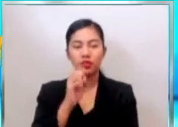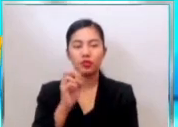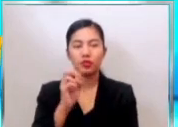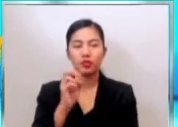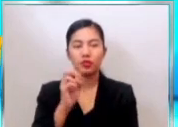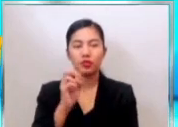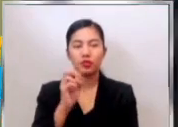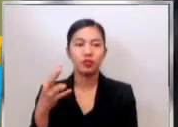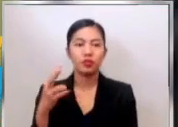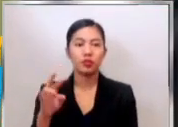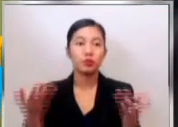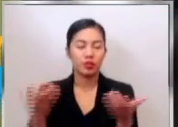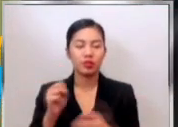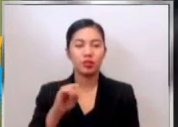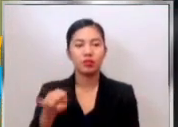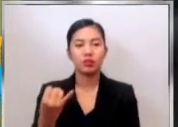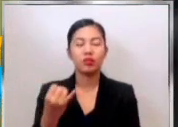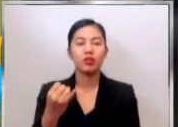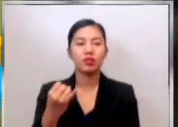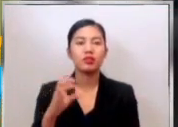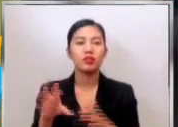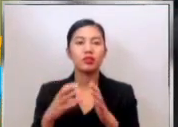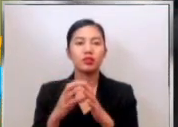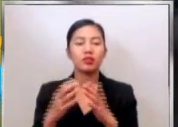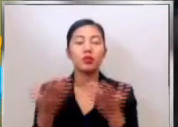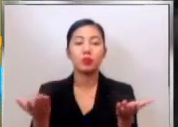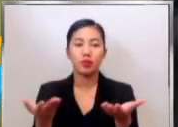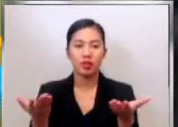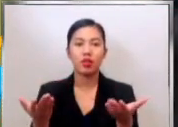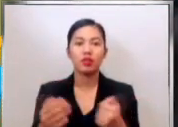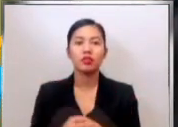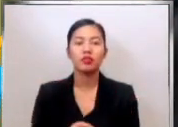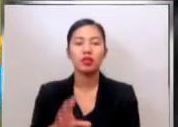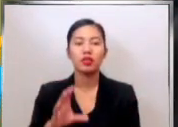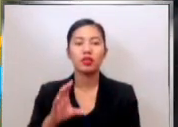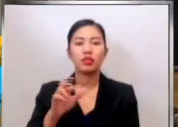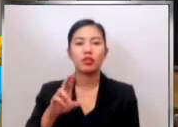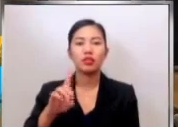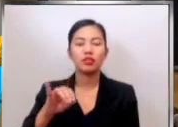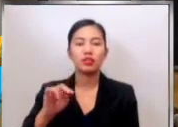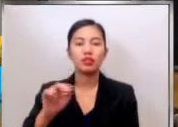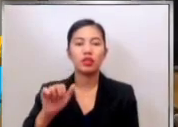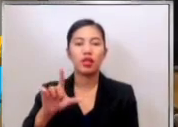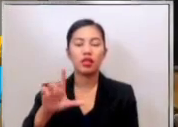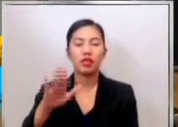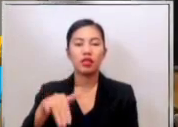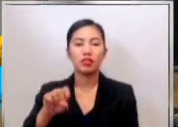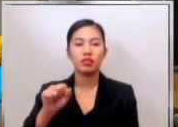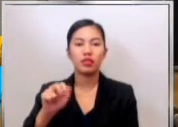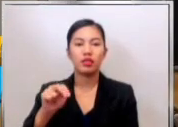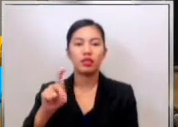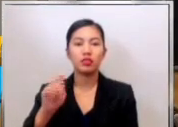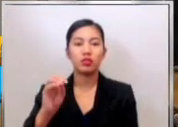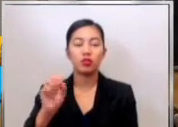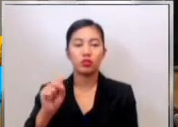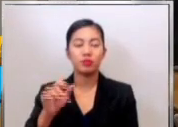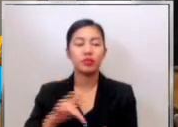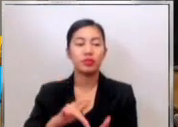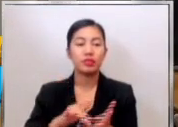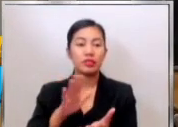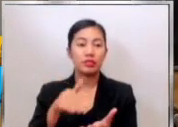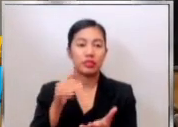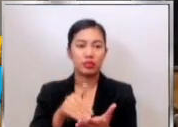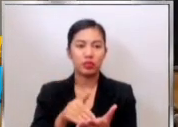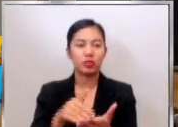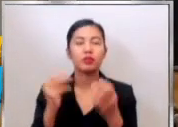Juan. Ginanap ang bakunahan sa Cardinal Santos Medical Center na dinaluhan ni San Juan Mayor Francis Zamora, National Task Force Against COVID-19